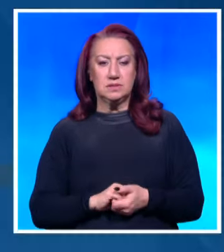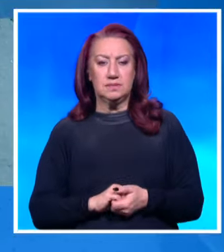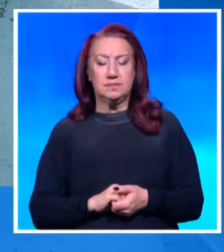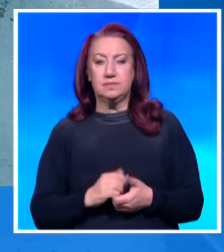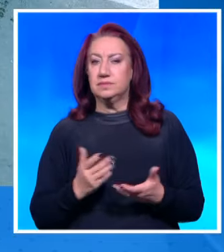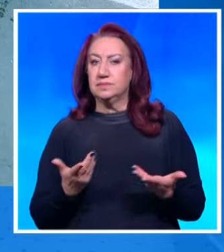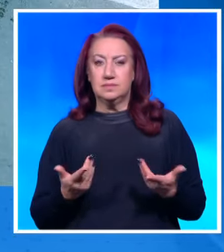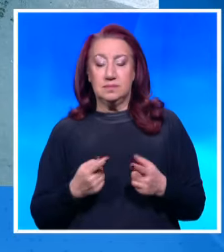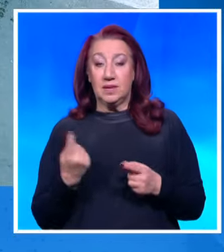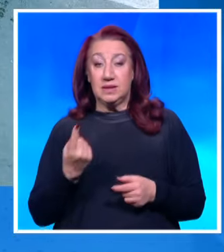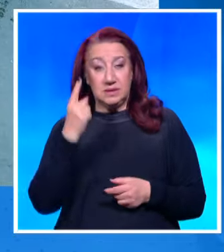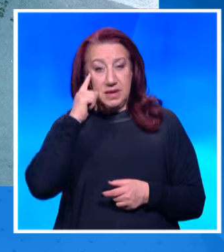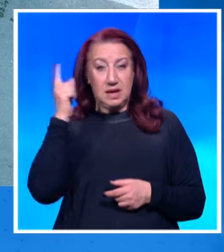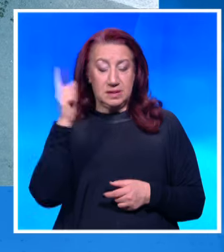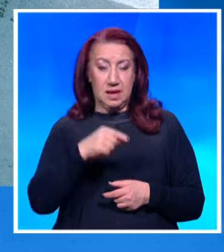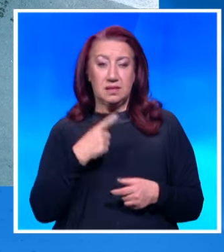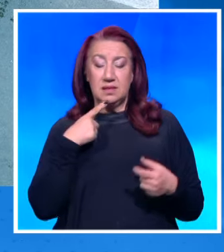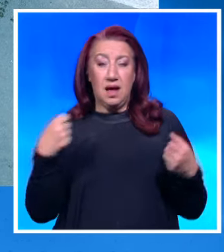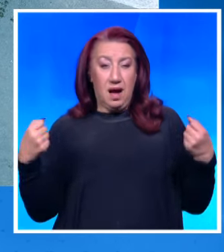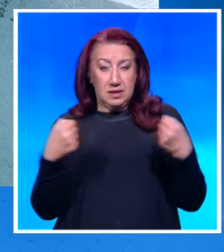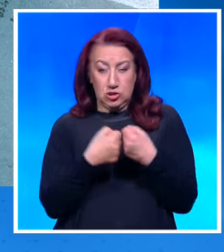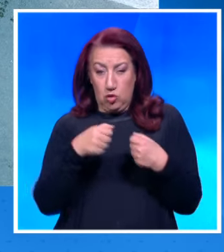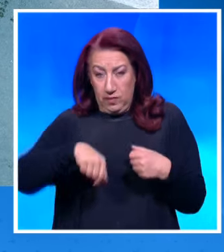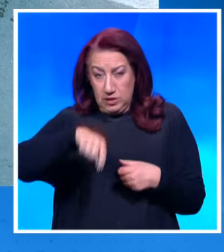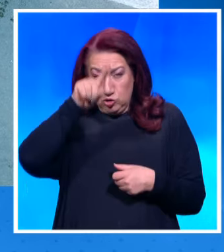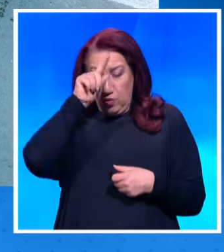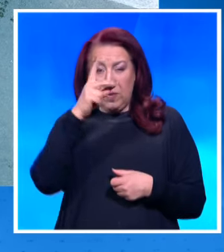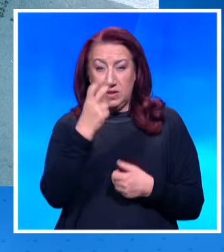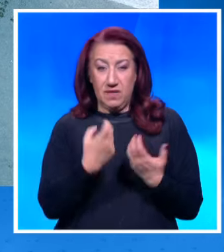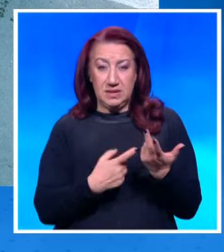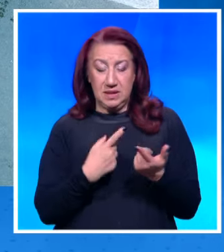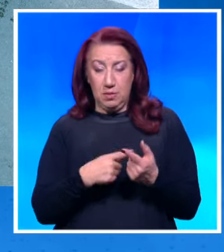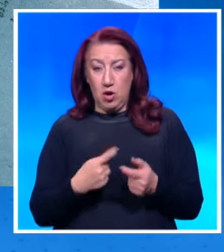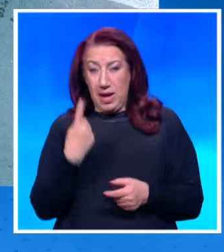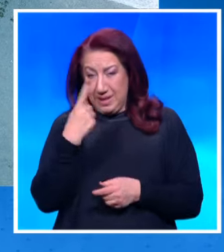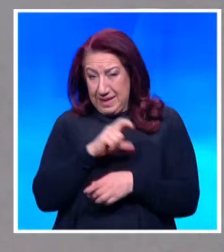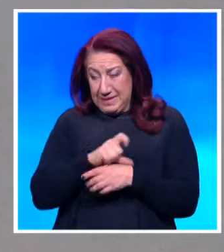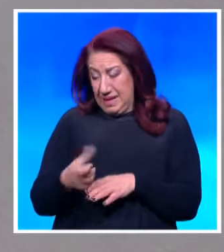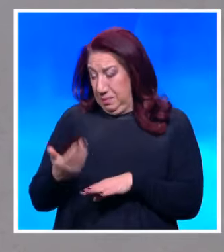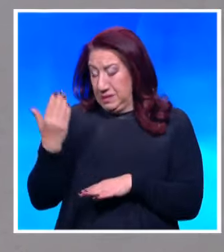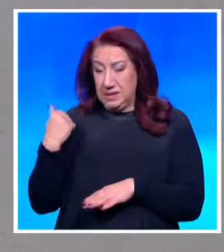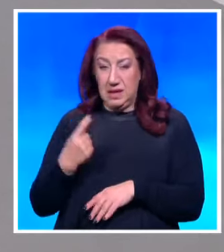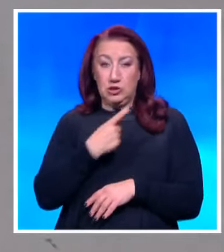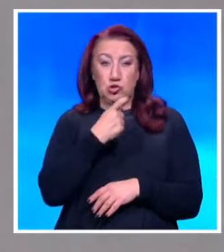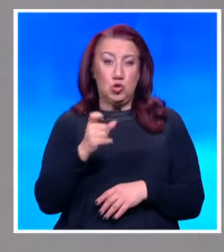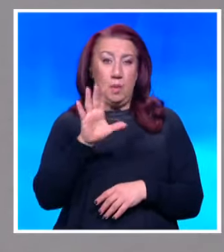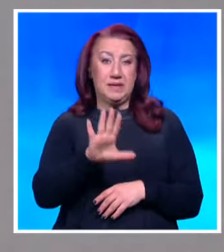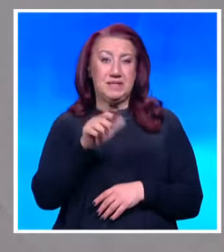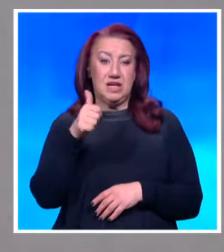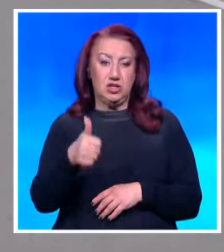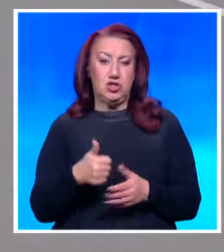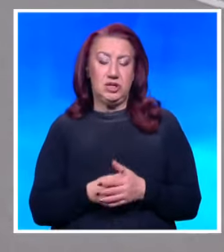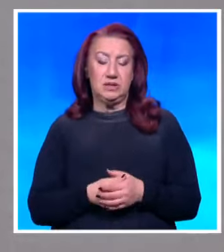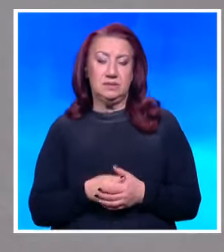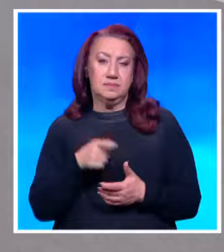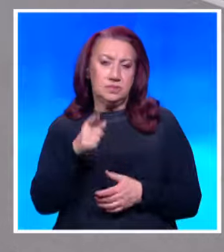Последствията. Само за ден в София катастрофите са 20, а от началото на седмицата 156. Стойчо неведнъж е бил свидетел на